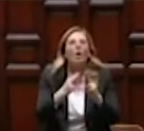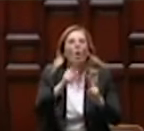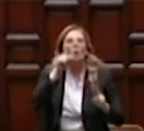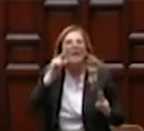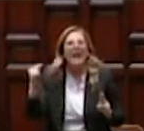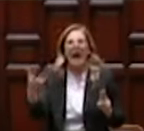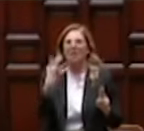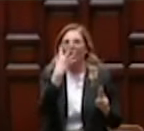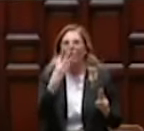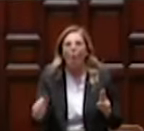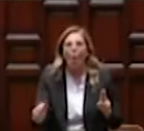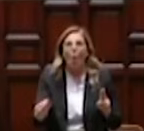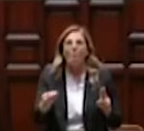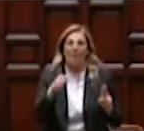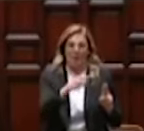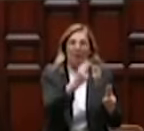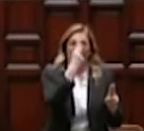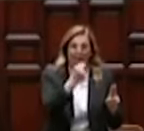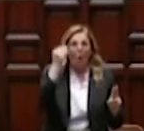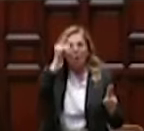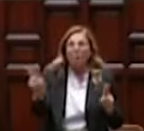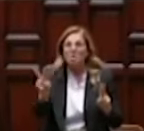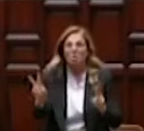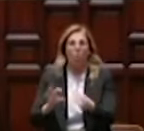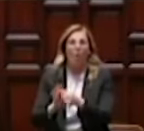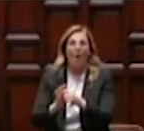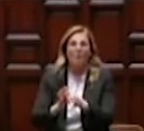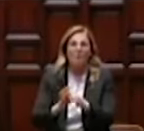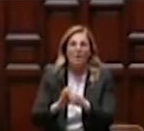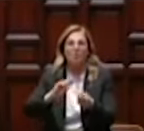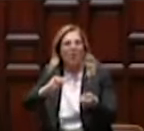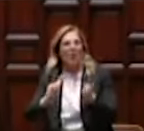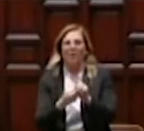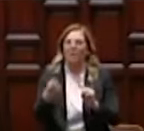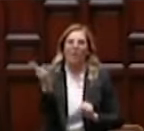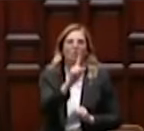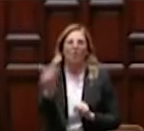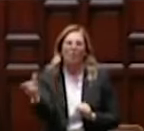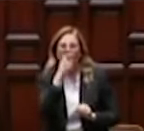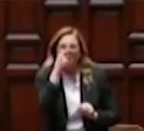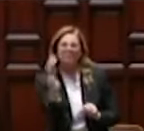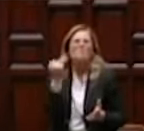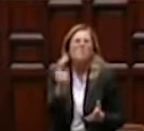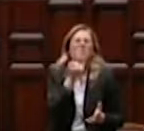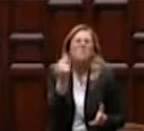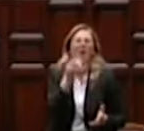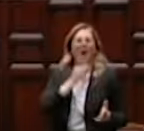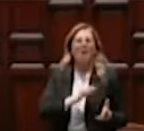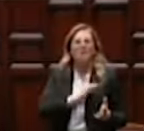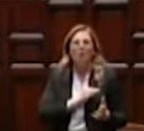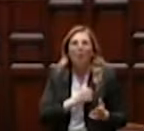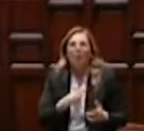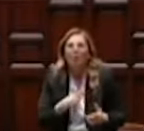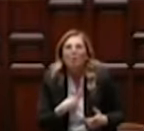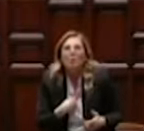che lui considerava due amici, che l'hanno raggirato. È evidente che è innocente. Noi non abbiamo